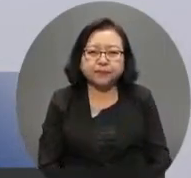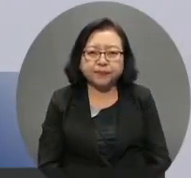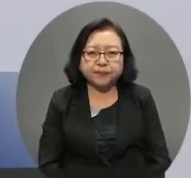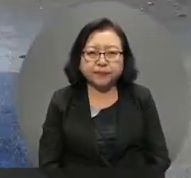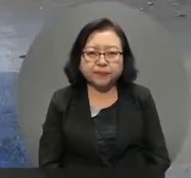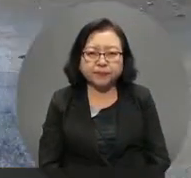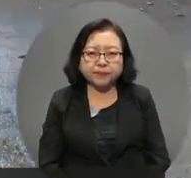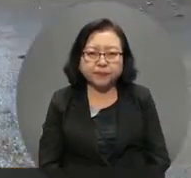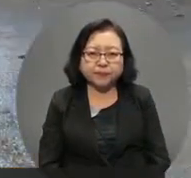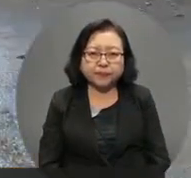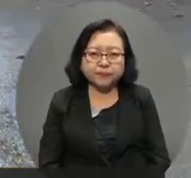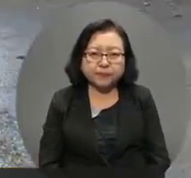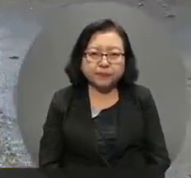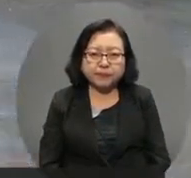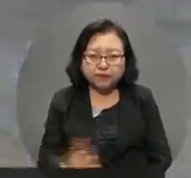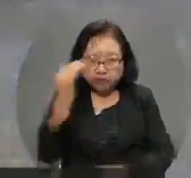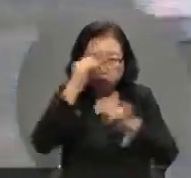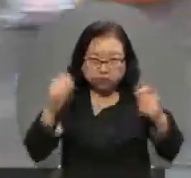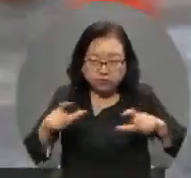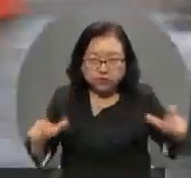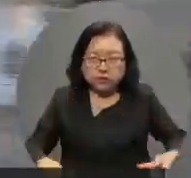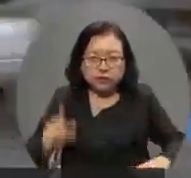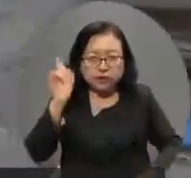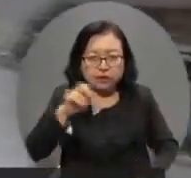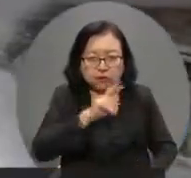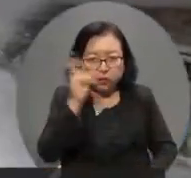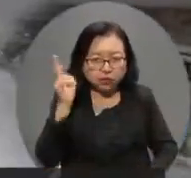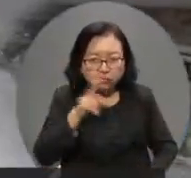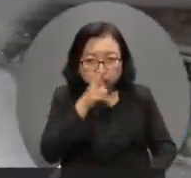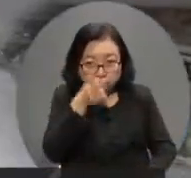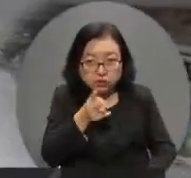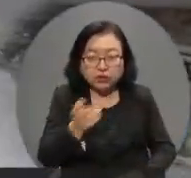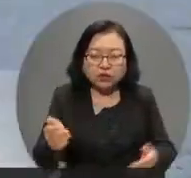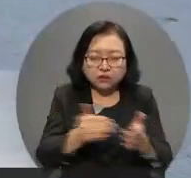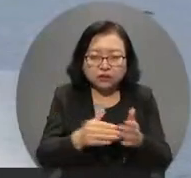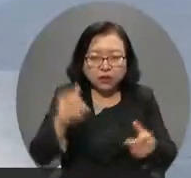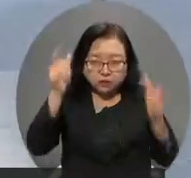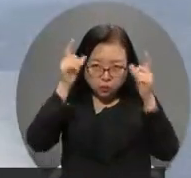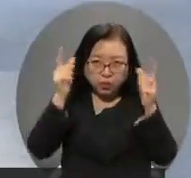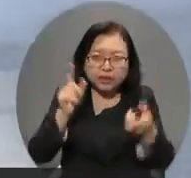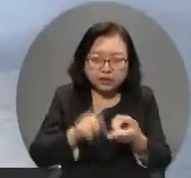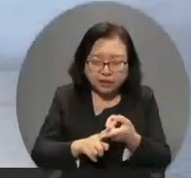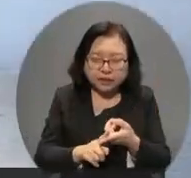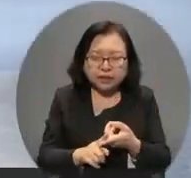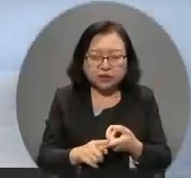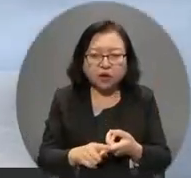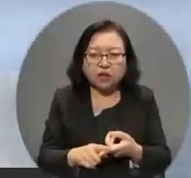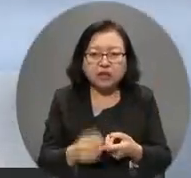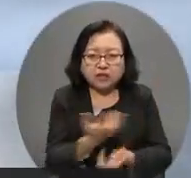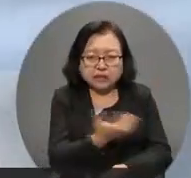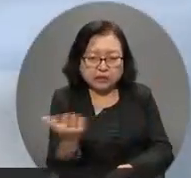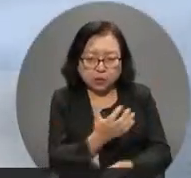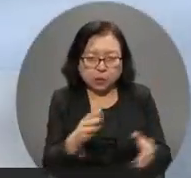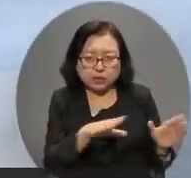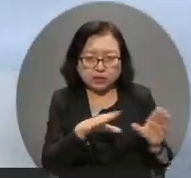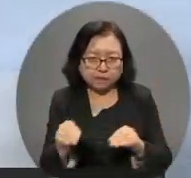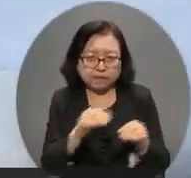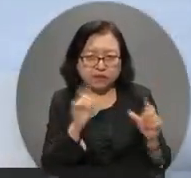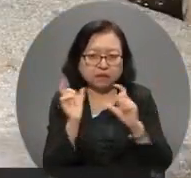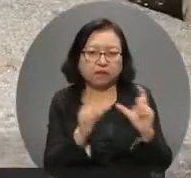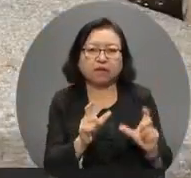있습니다. 충북에는 내일 오후 2시까지 소에 대한 가축 일시 이동 중지 명령이 내려진